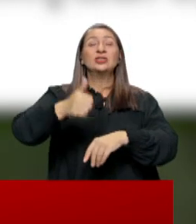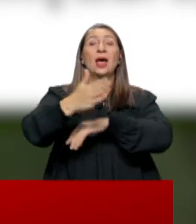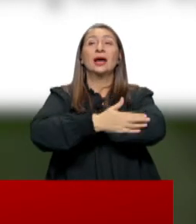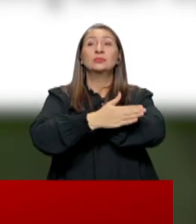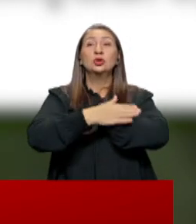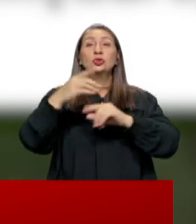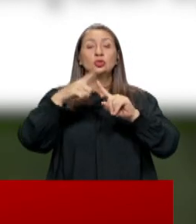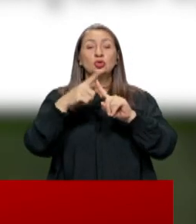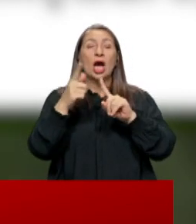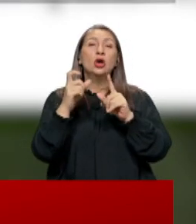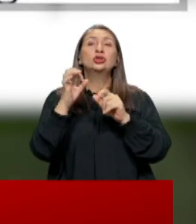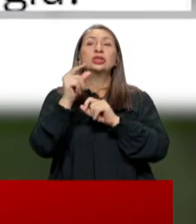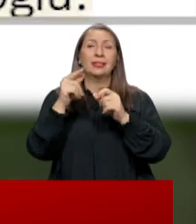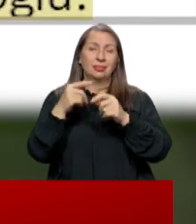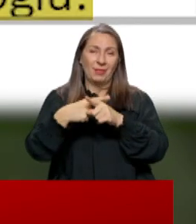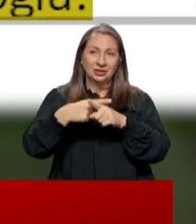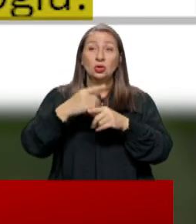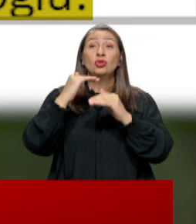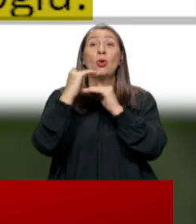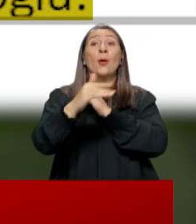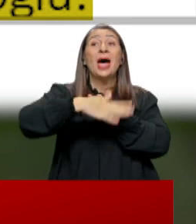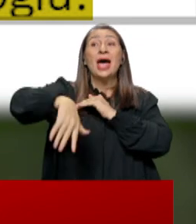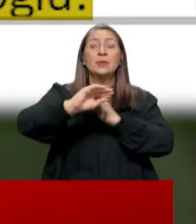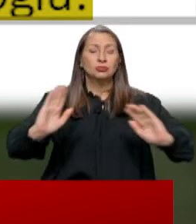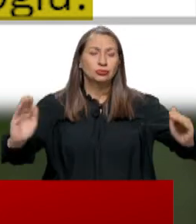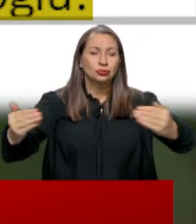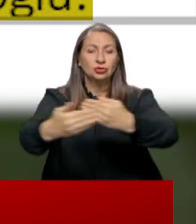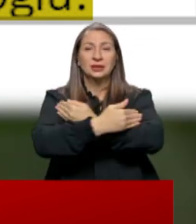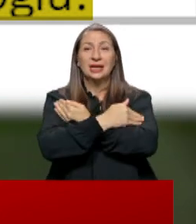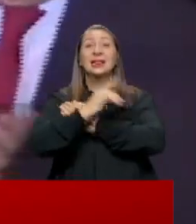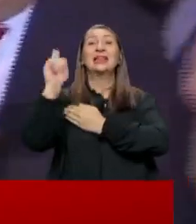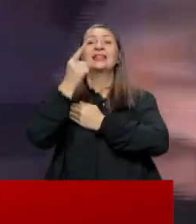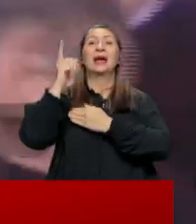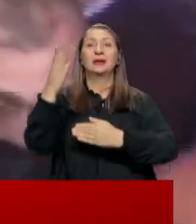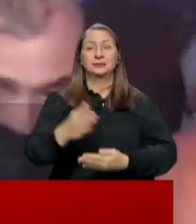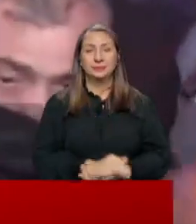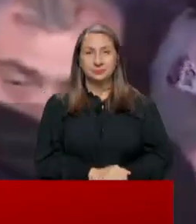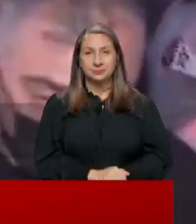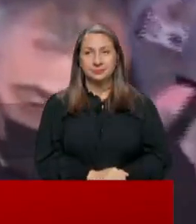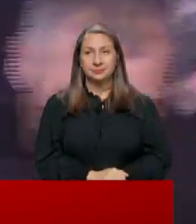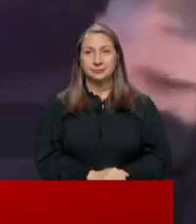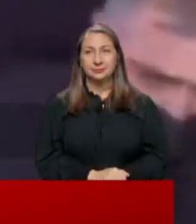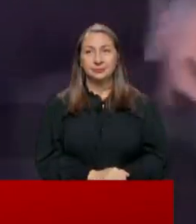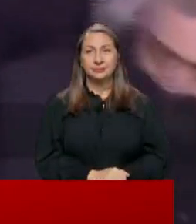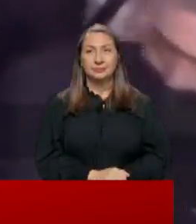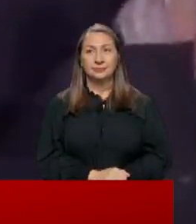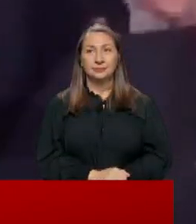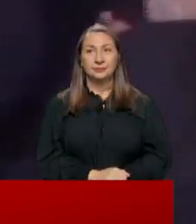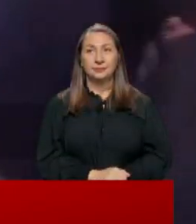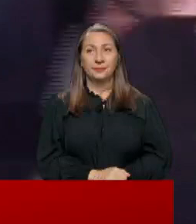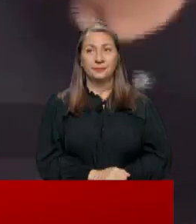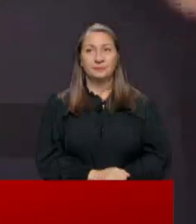Yardımcısı Tuncay Özkan paylaştı. Toplumun her kesimini kucaklayan lider notuyla. Bozkurt Kemal!